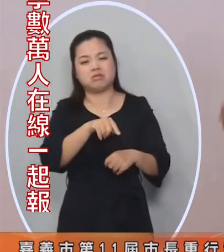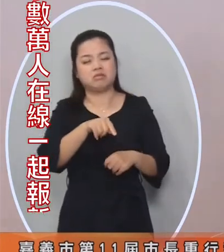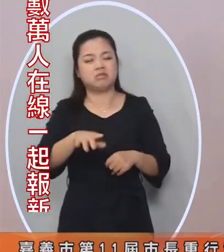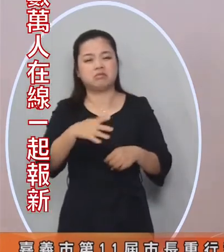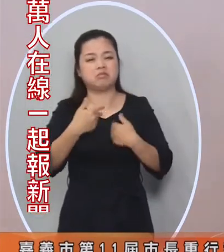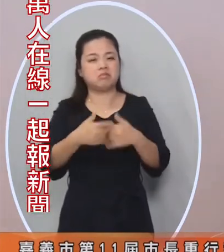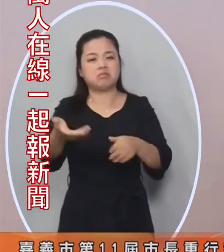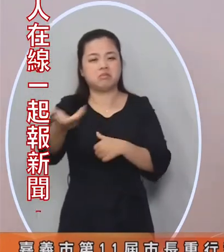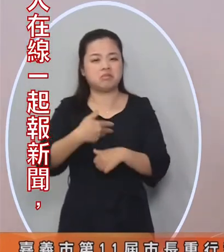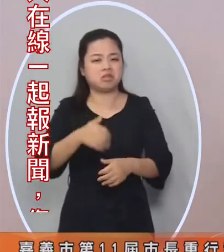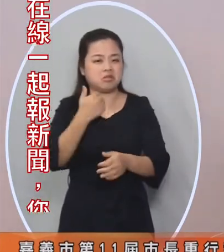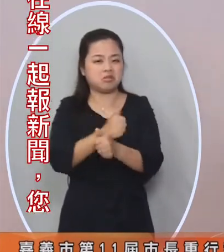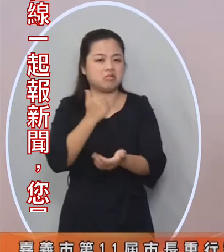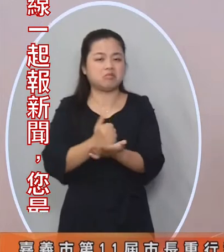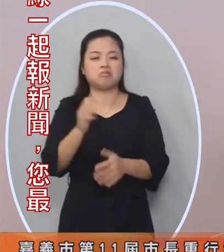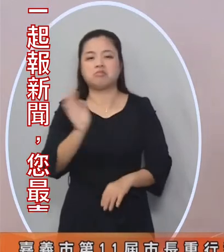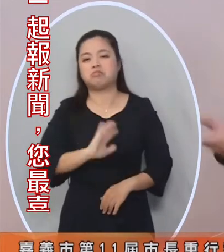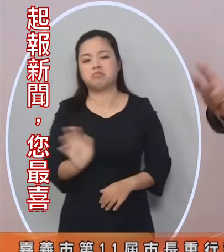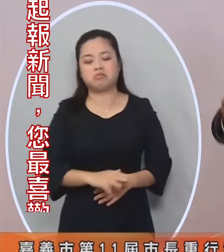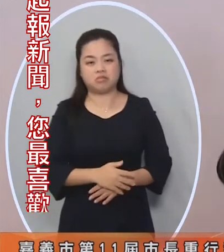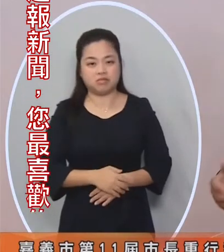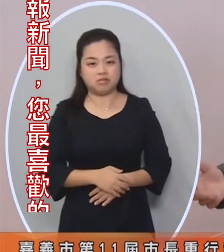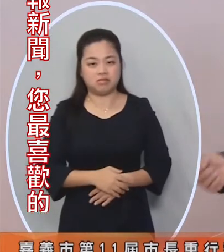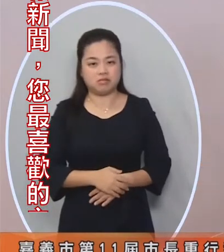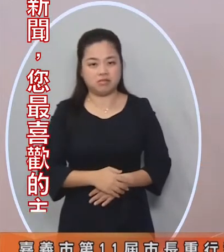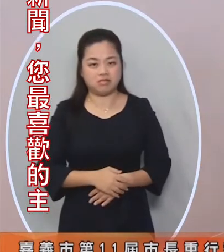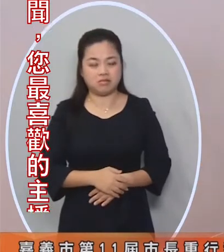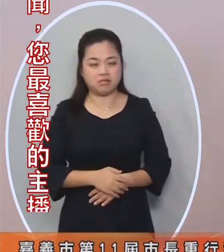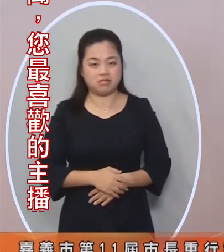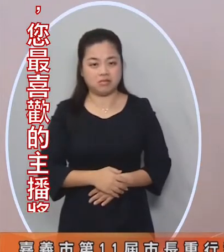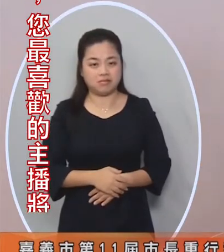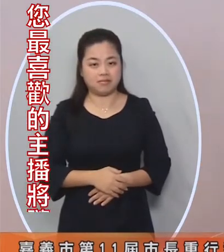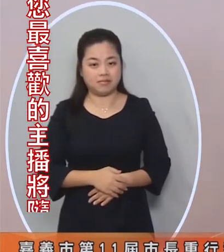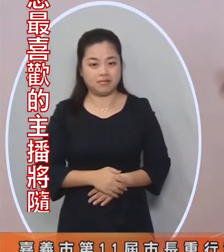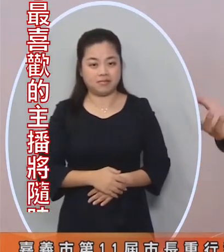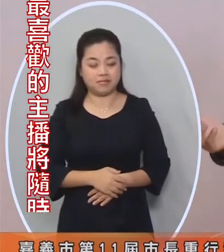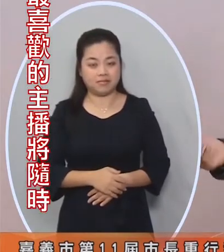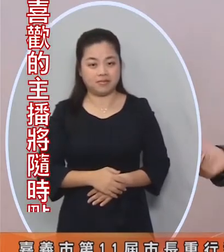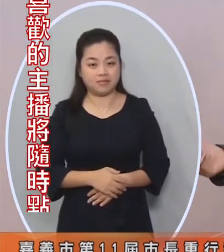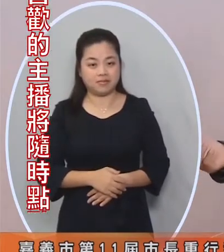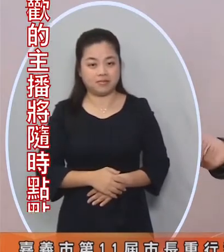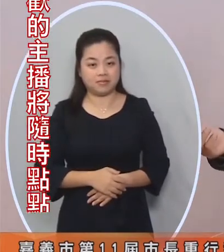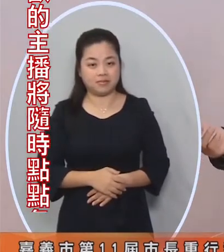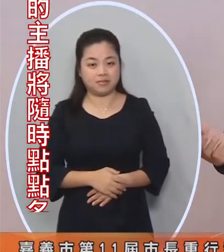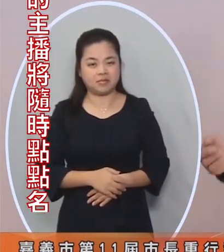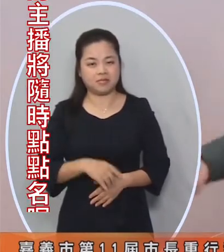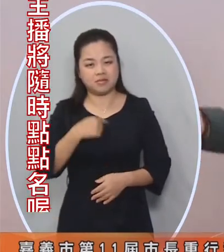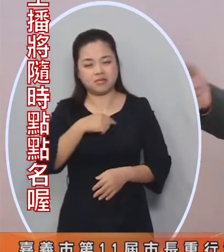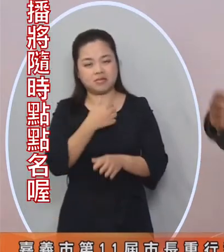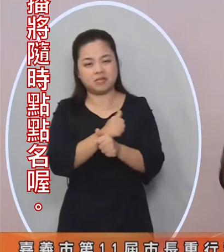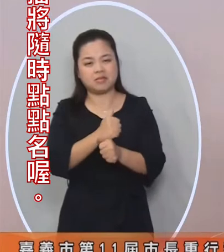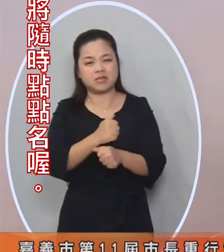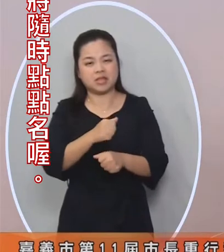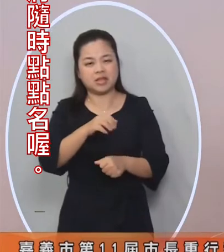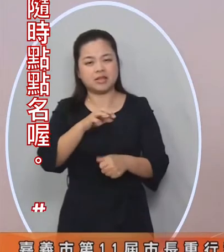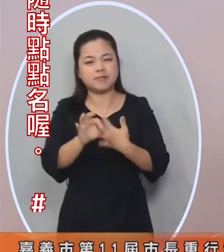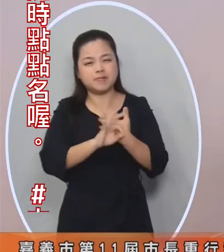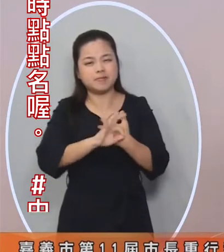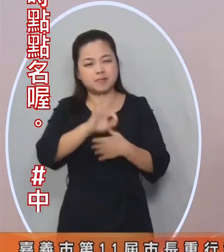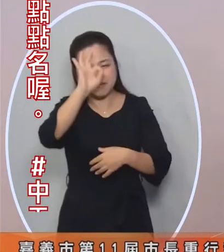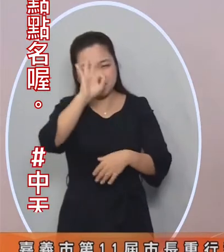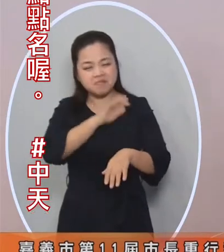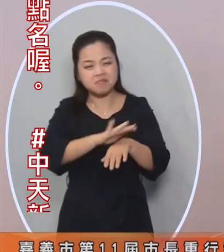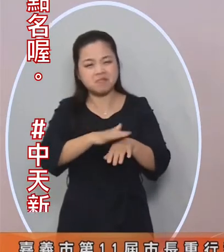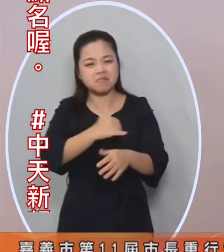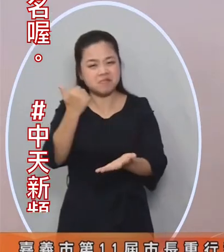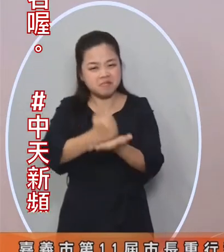种，所以台海算内水迄个，我都用，吼、哦，都考袂掉，即届我考会掉无，